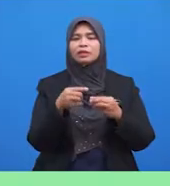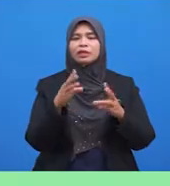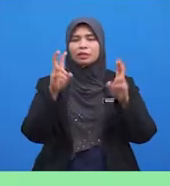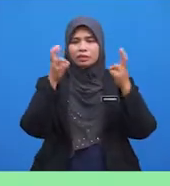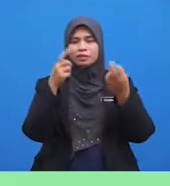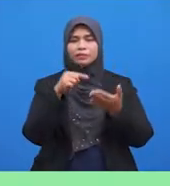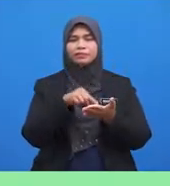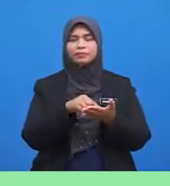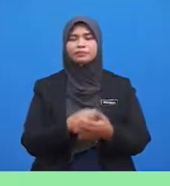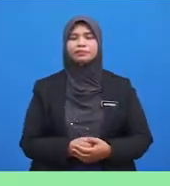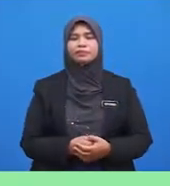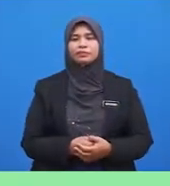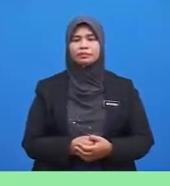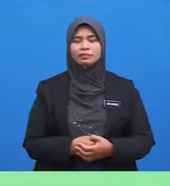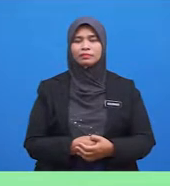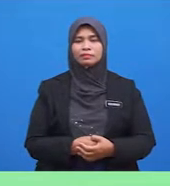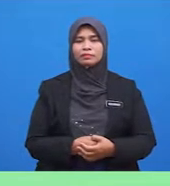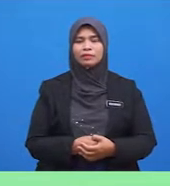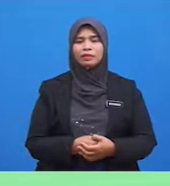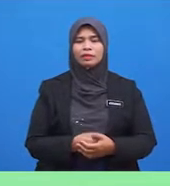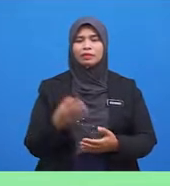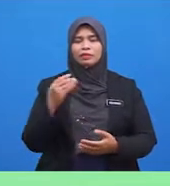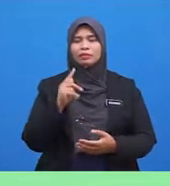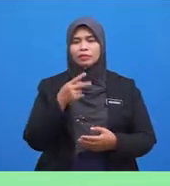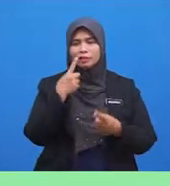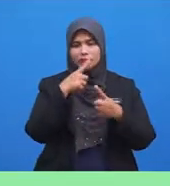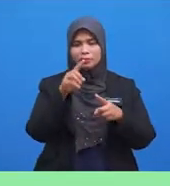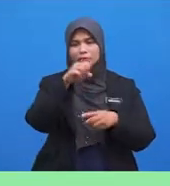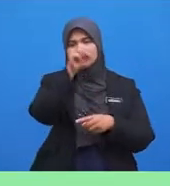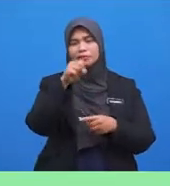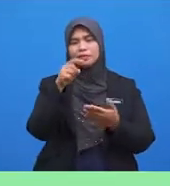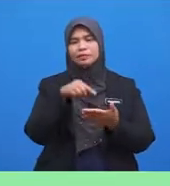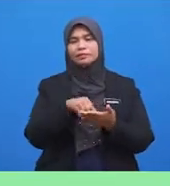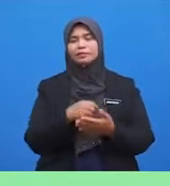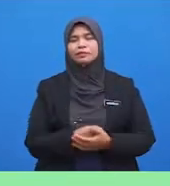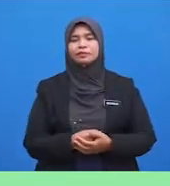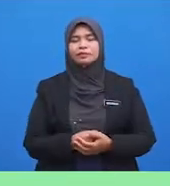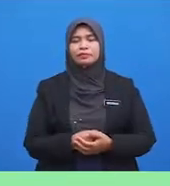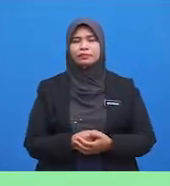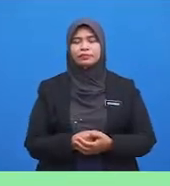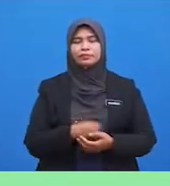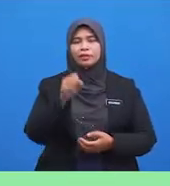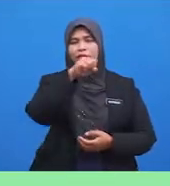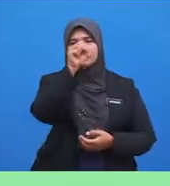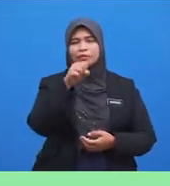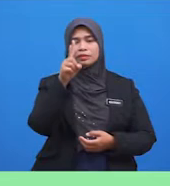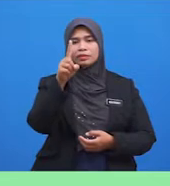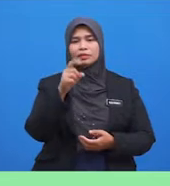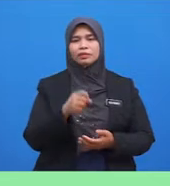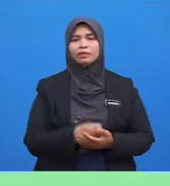ini. Baiklah murid-murid, jom kita menjawab soalan berikut. Soalan yang